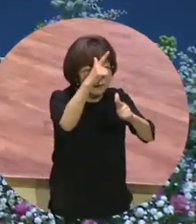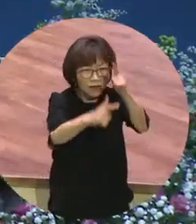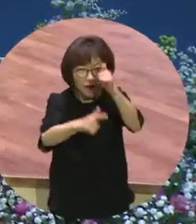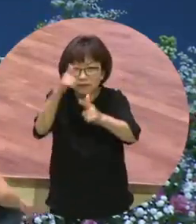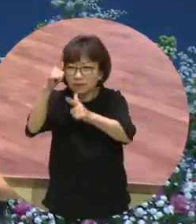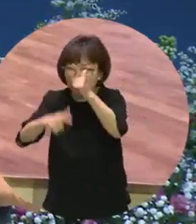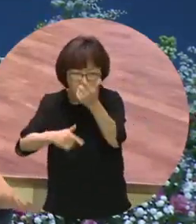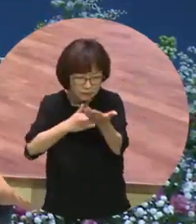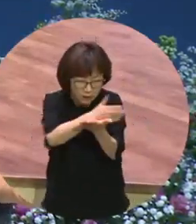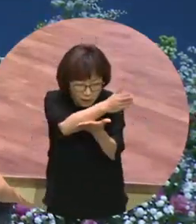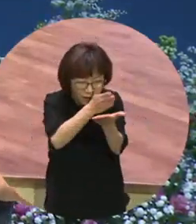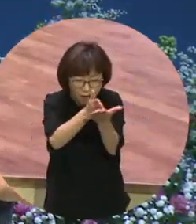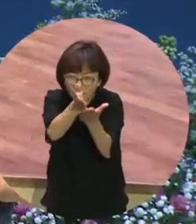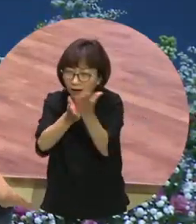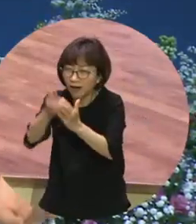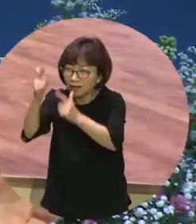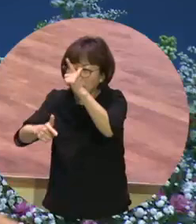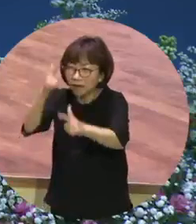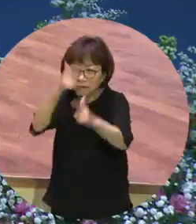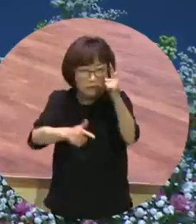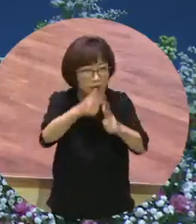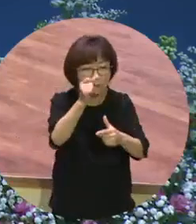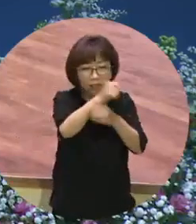거예요. 열심히 일했는데.